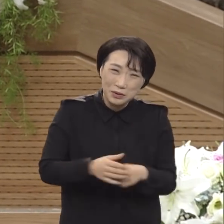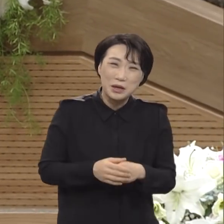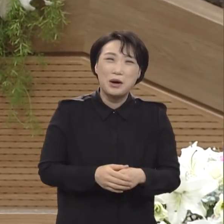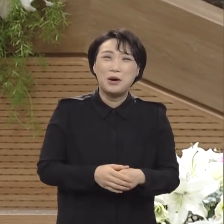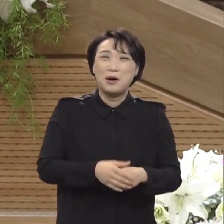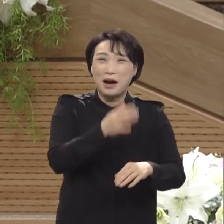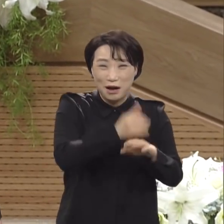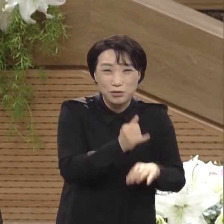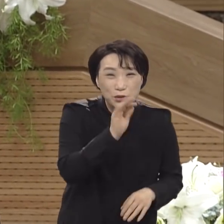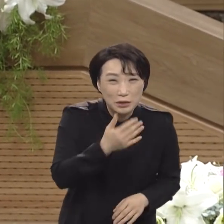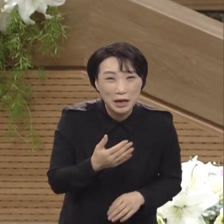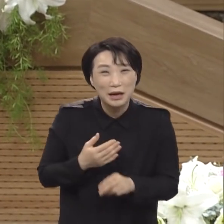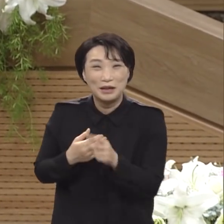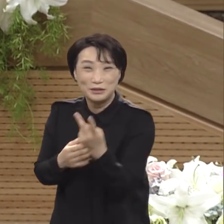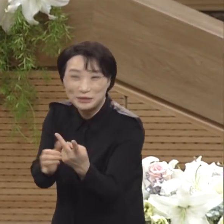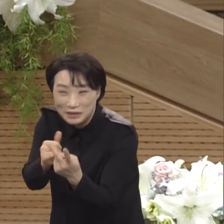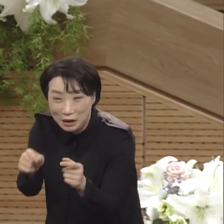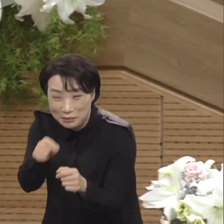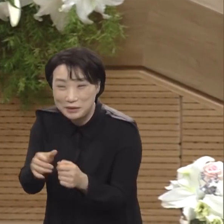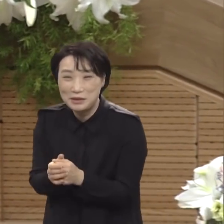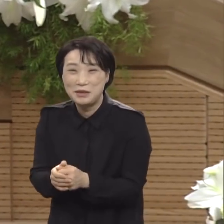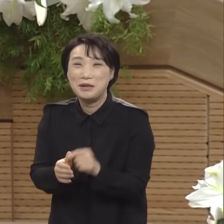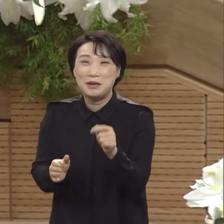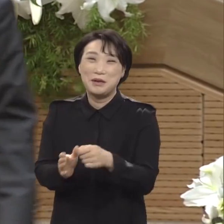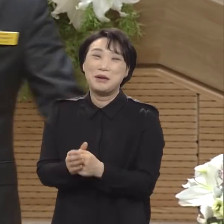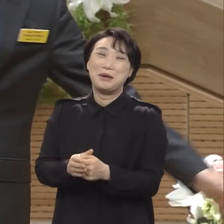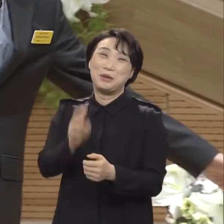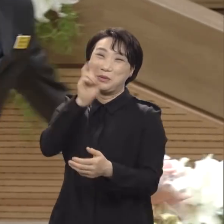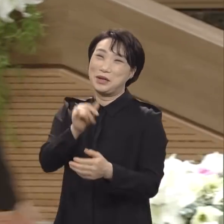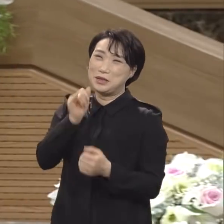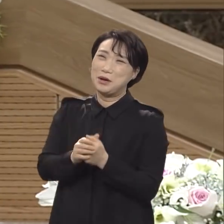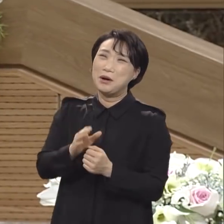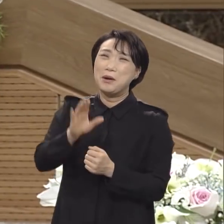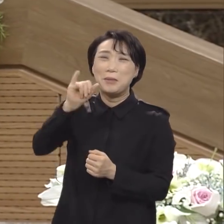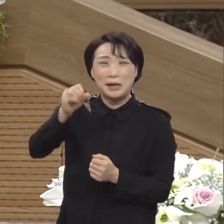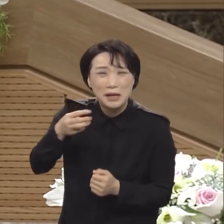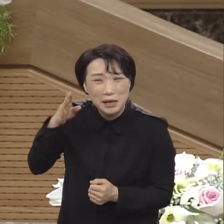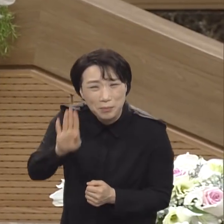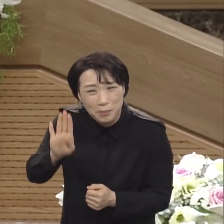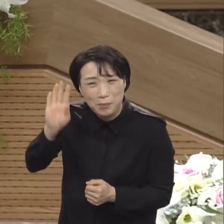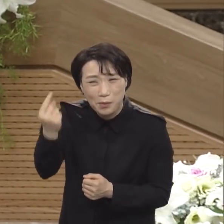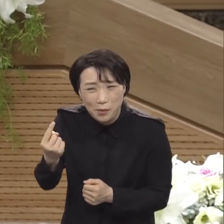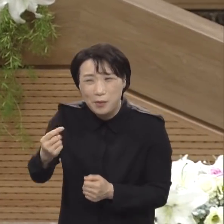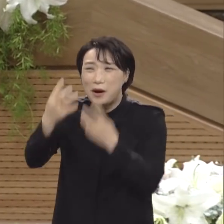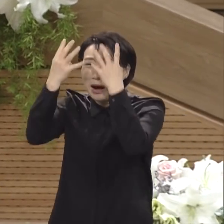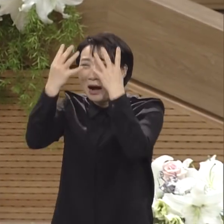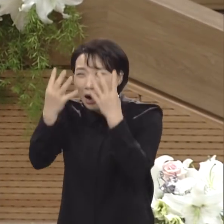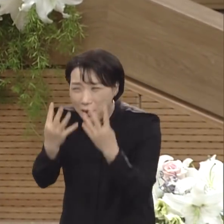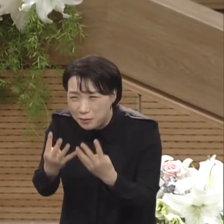바울과 신라가 빌립보 감옥에